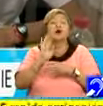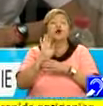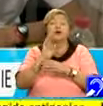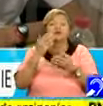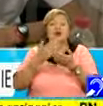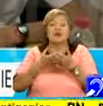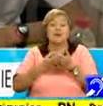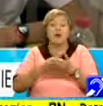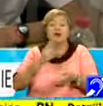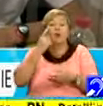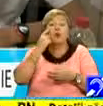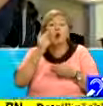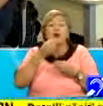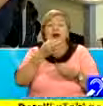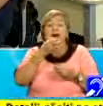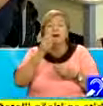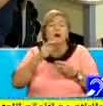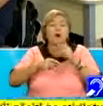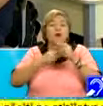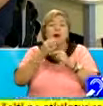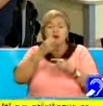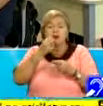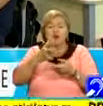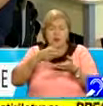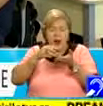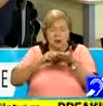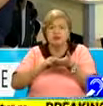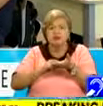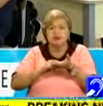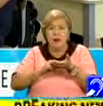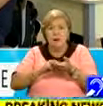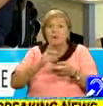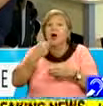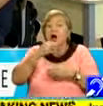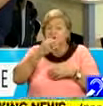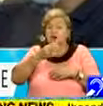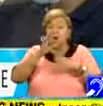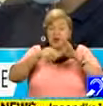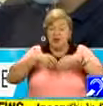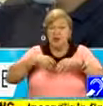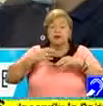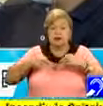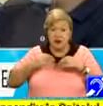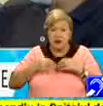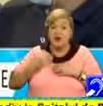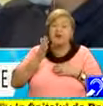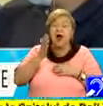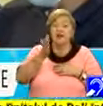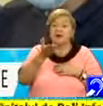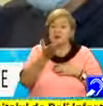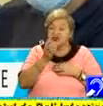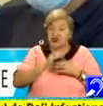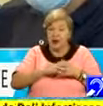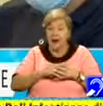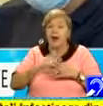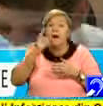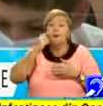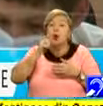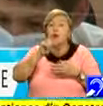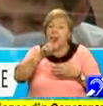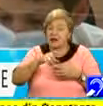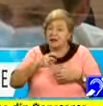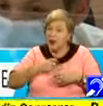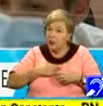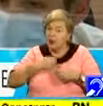vor fi folosite de către Agenția Medicamentului. Ministerul Sănătății deja a trimis această solicitare. Aceste teste ar putea fi